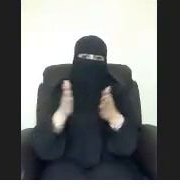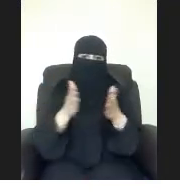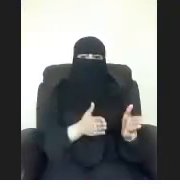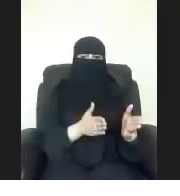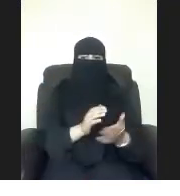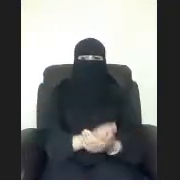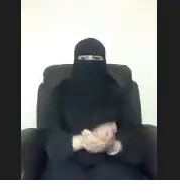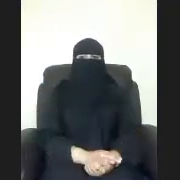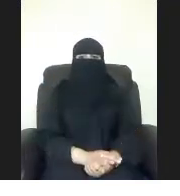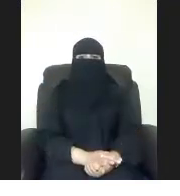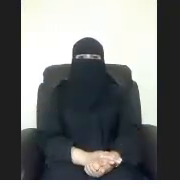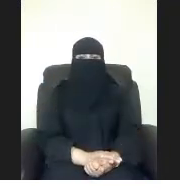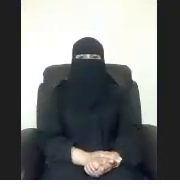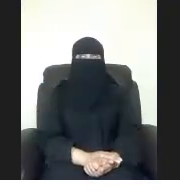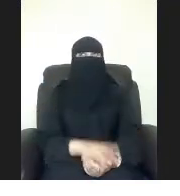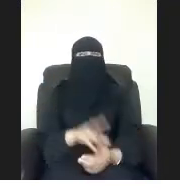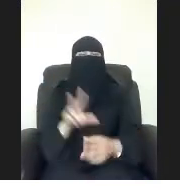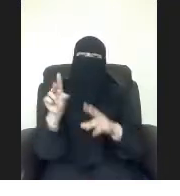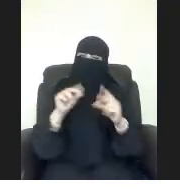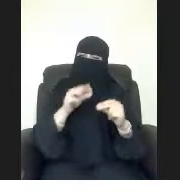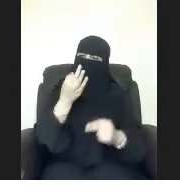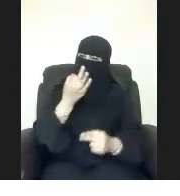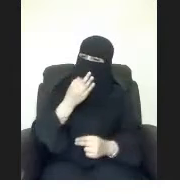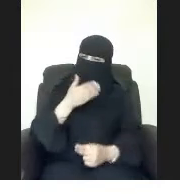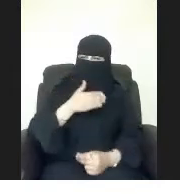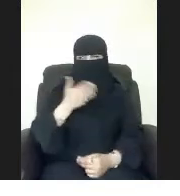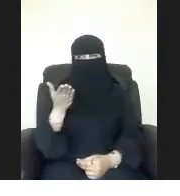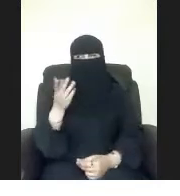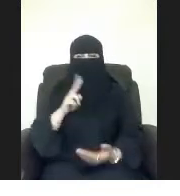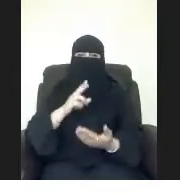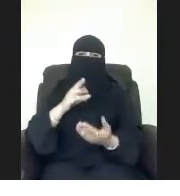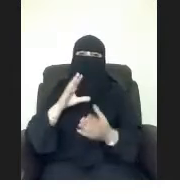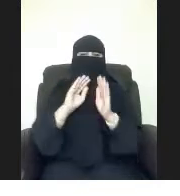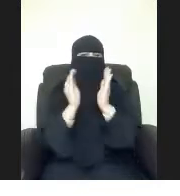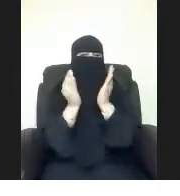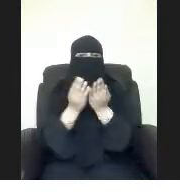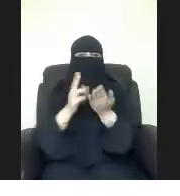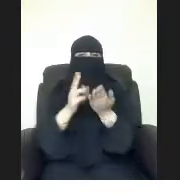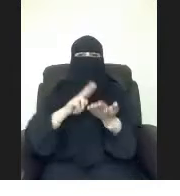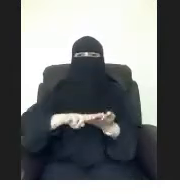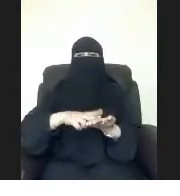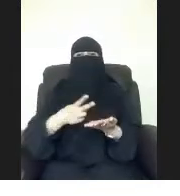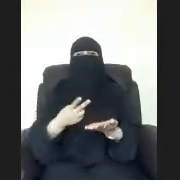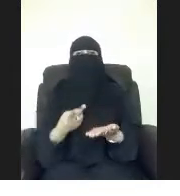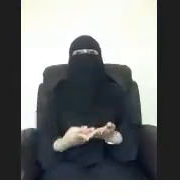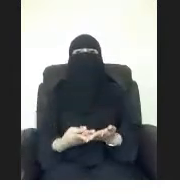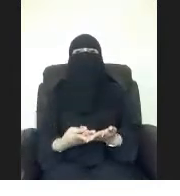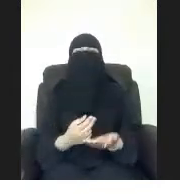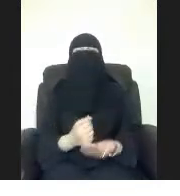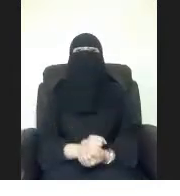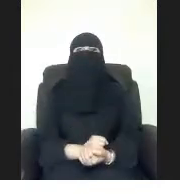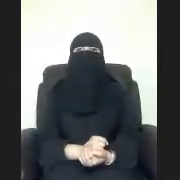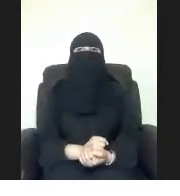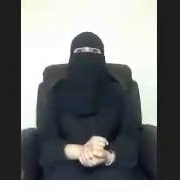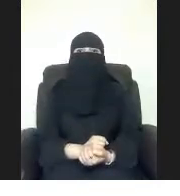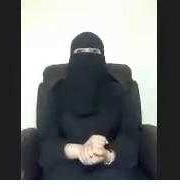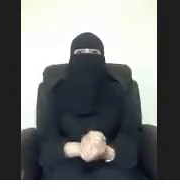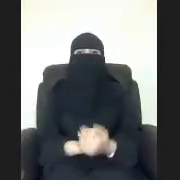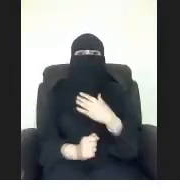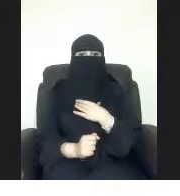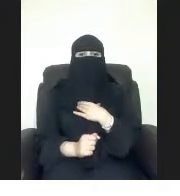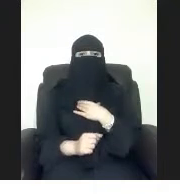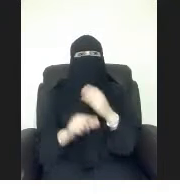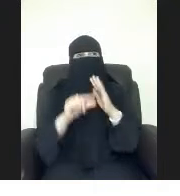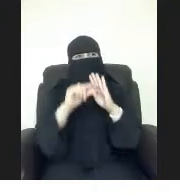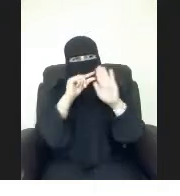كما ذكر الزملاء في الفصل المقلوب تتم إتاحة المادة العلمية